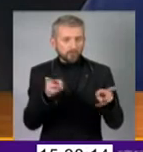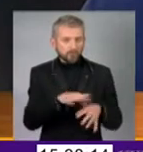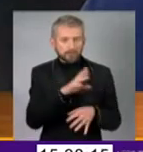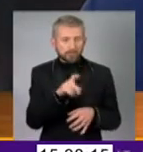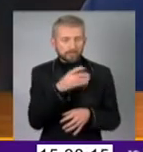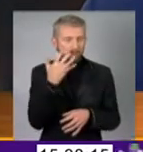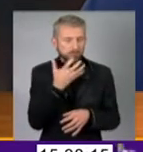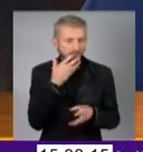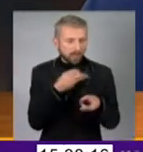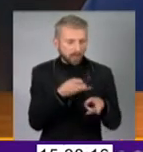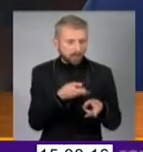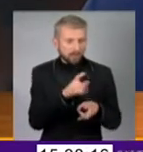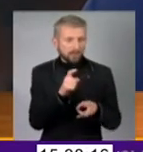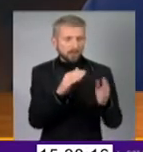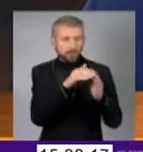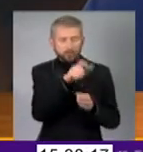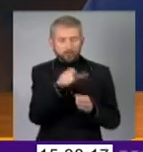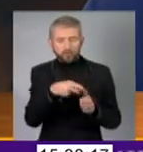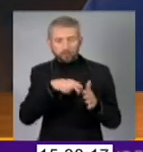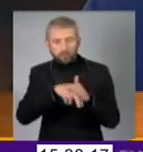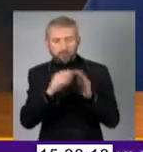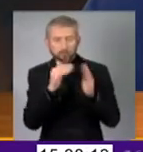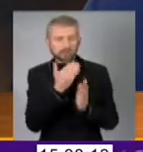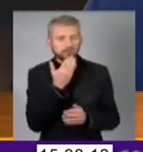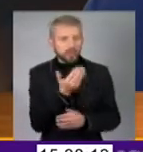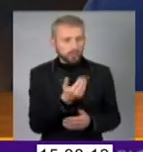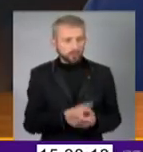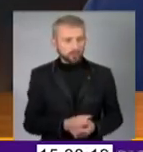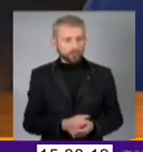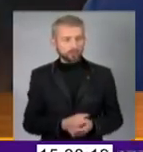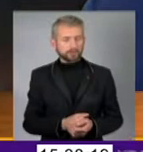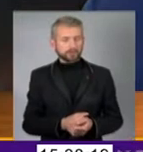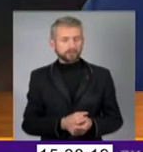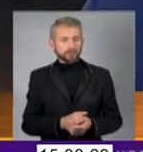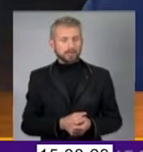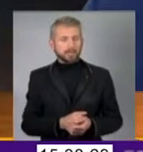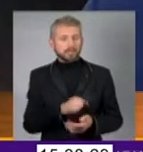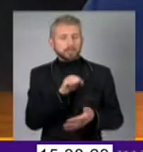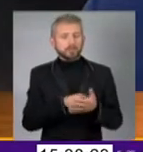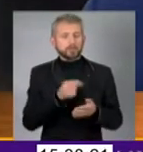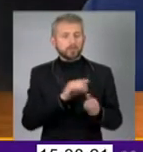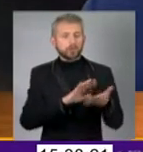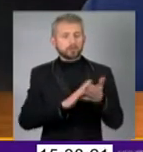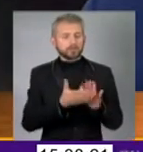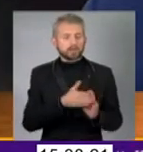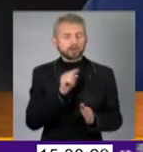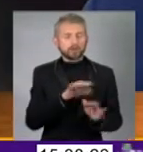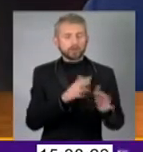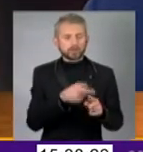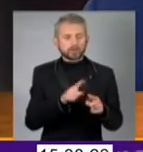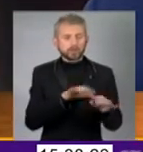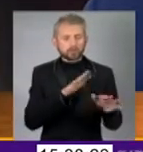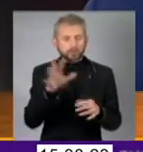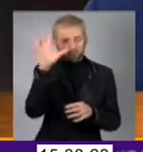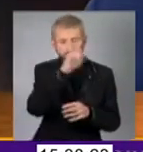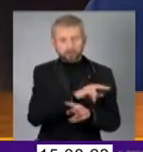тепла, ну, з будинків люди виходять і цікавляться. Відповідно, в силу тих обставин, що це от в тому випадку відбувалося вночі, ніхто